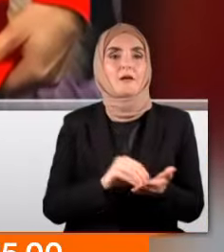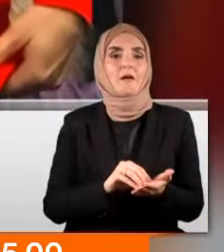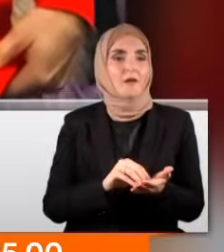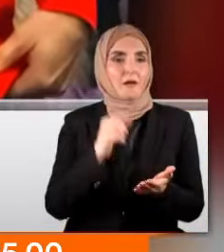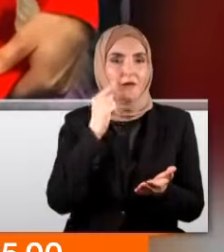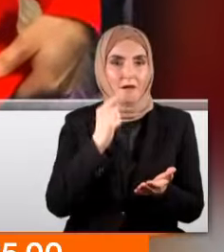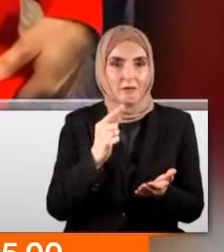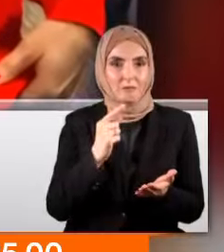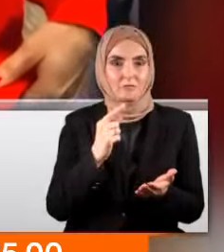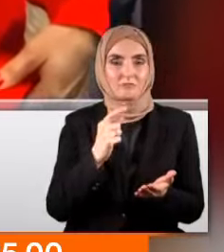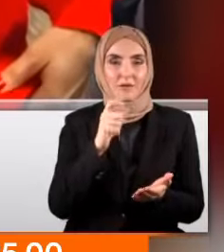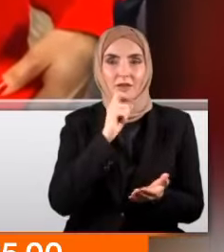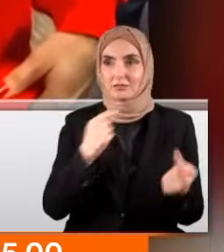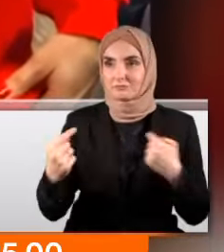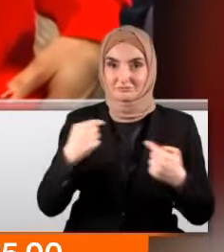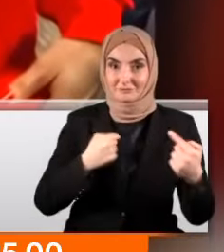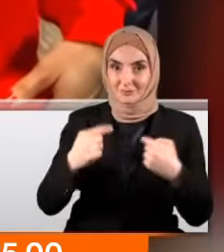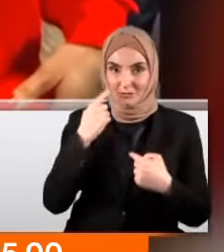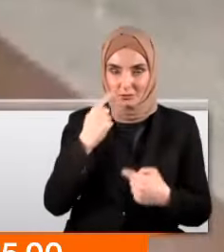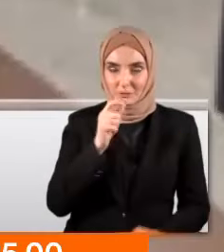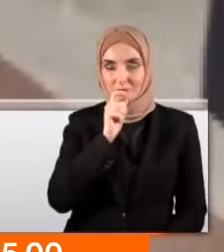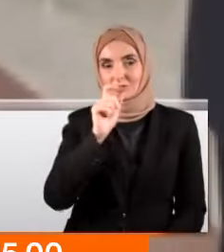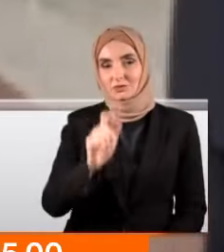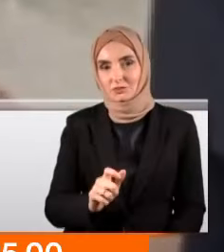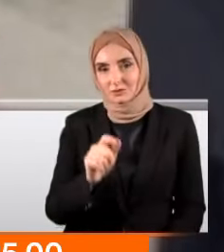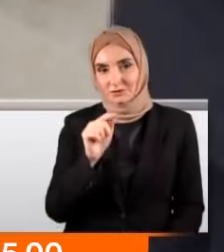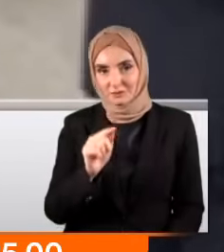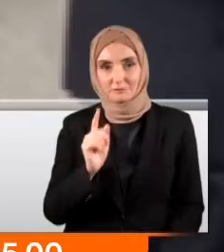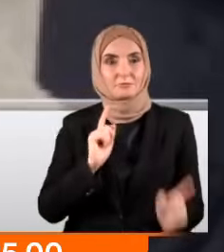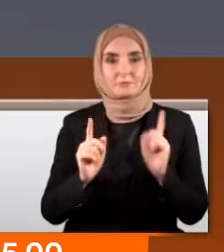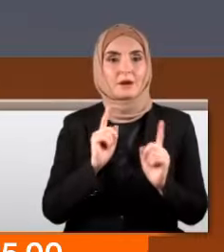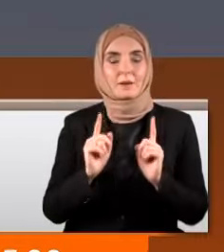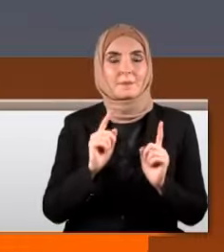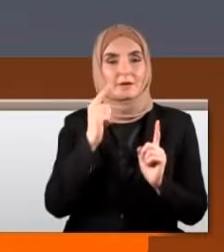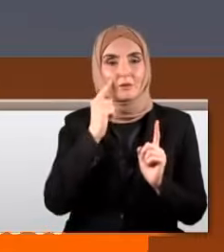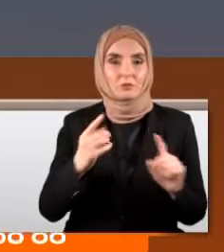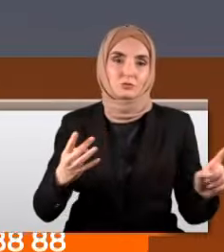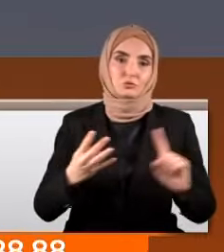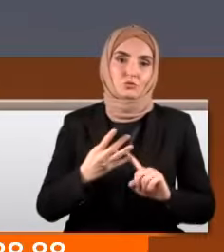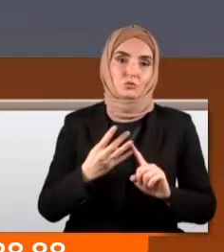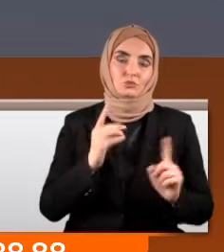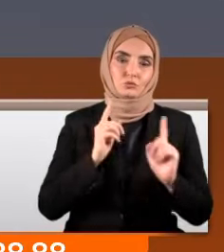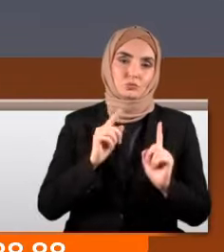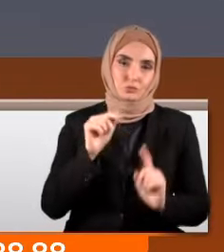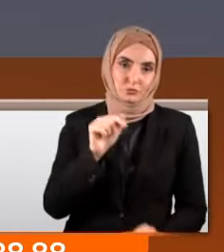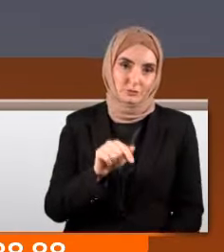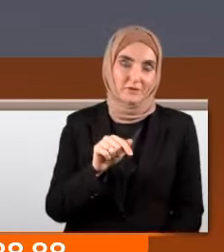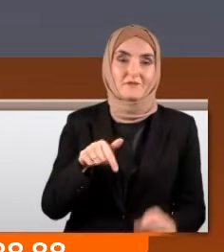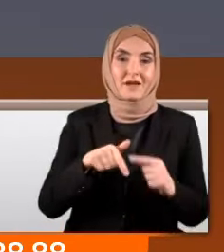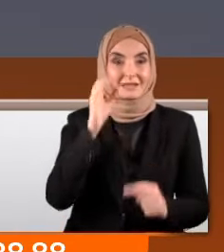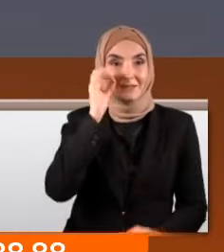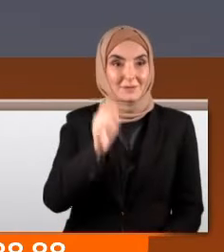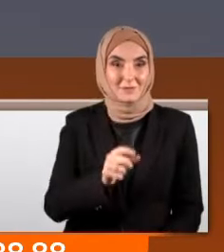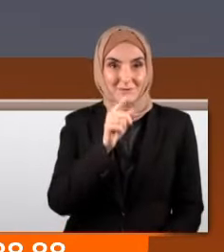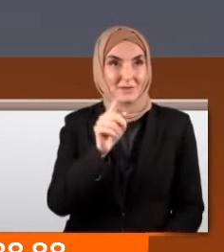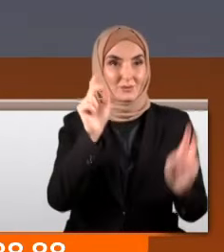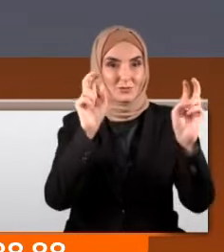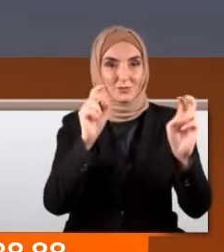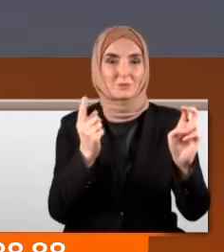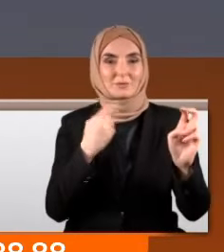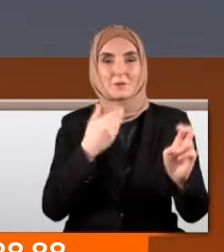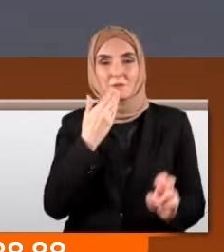Erzan, açıklamaları 4. duruşmanın görüldüğü salona damga vurdu. Fatih Terim'le ilgili bir şeyler söylemediğim konuşuluyor. Hoca